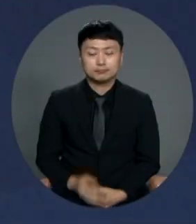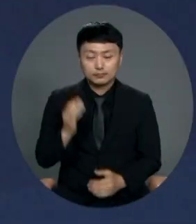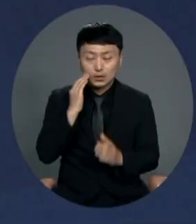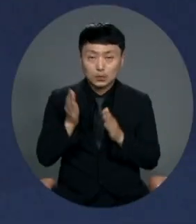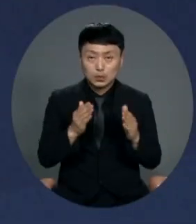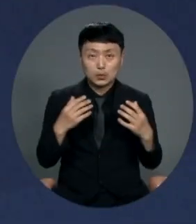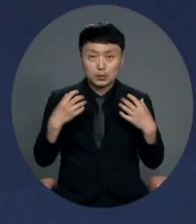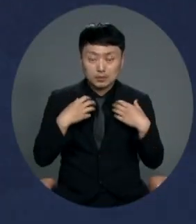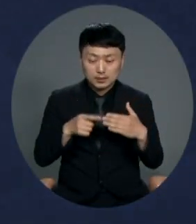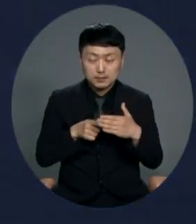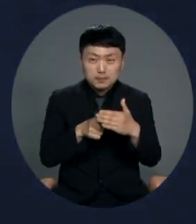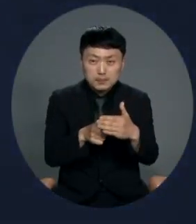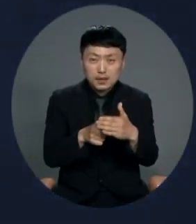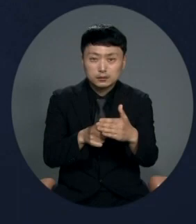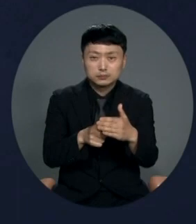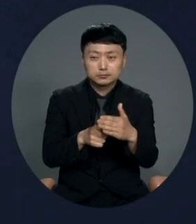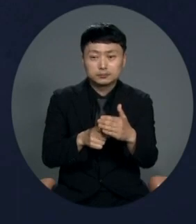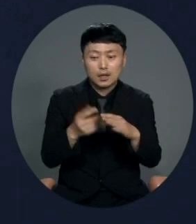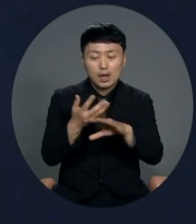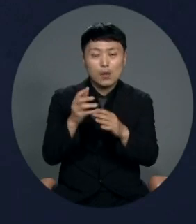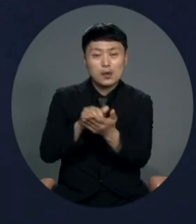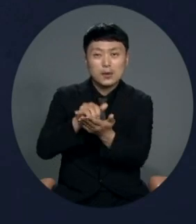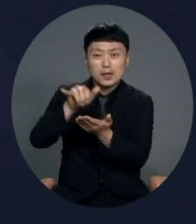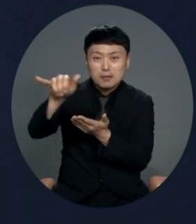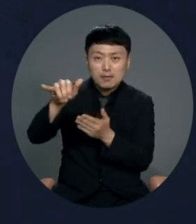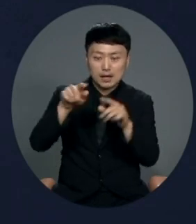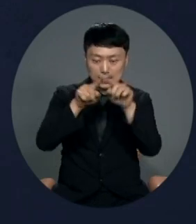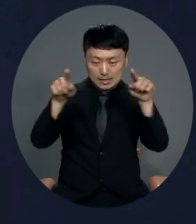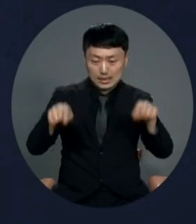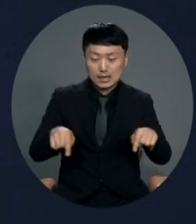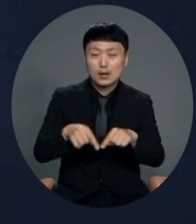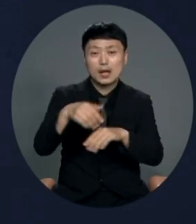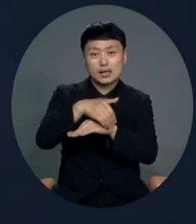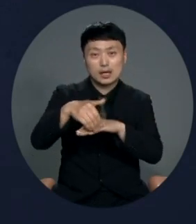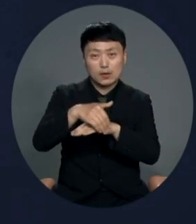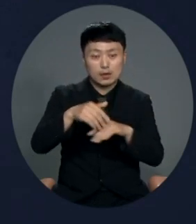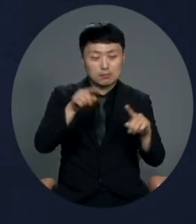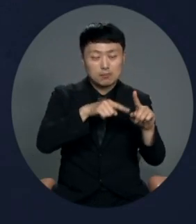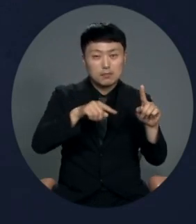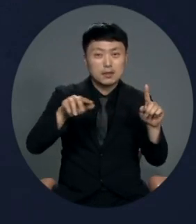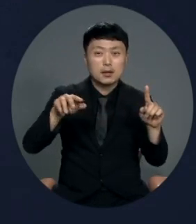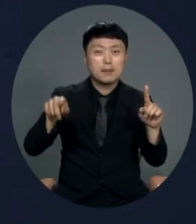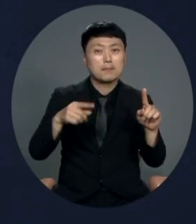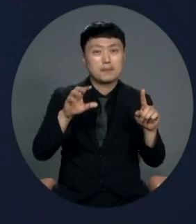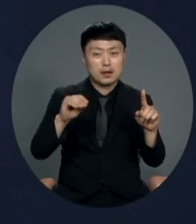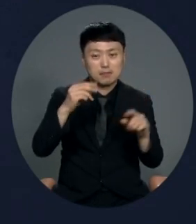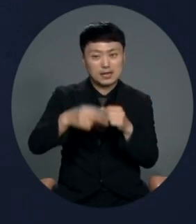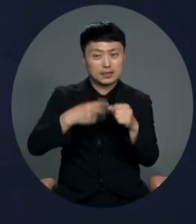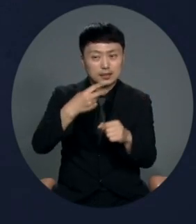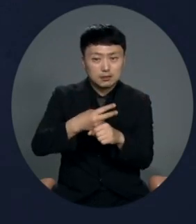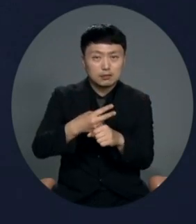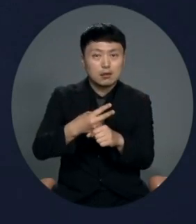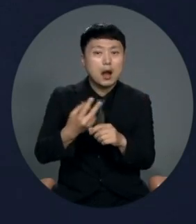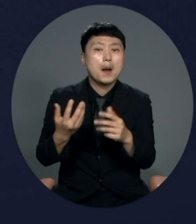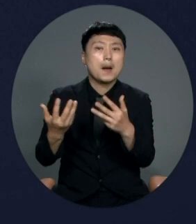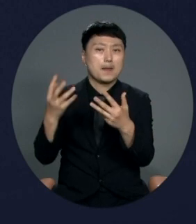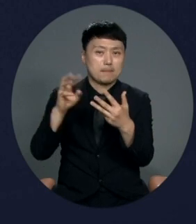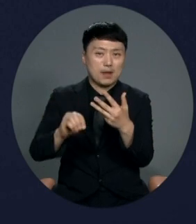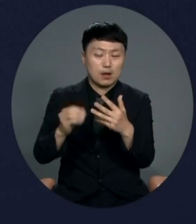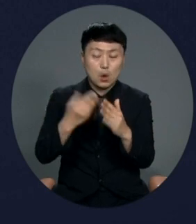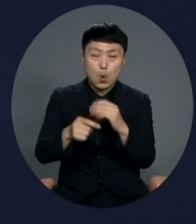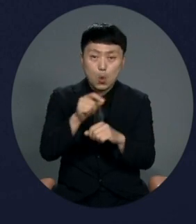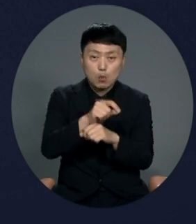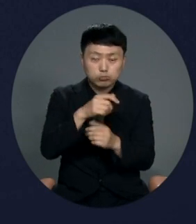청도군이 추진하는 선진지 견학 계획입니다. 한 명에 100만 원씩 2년간 총 예산만 8억 원. 소속